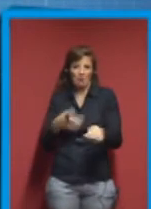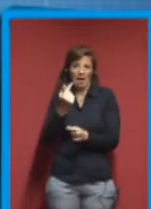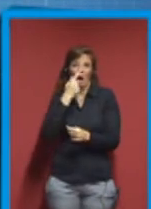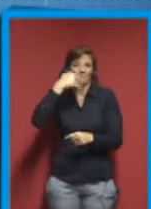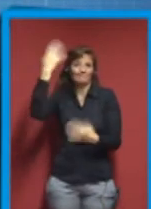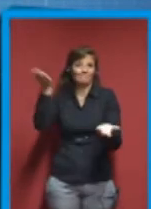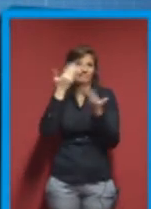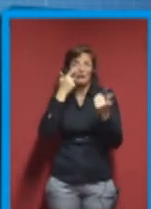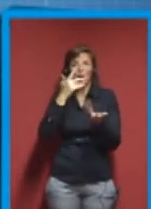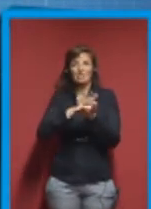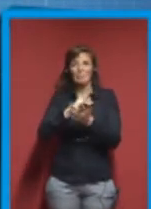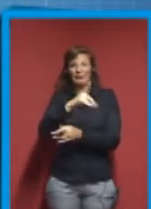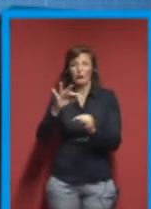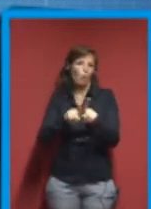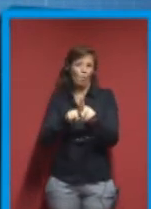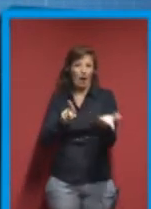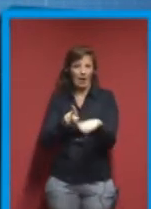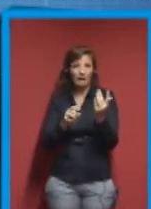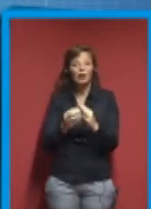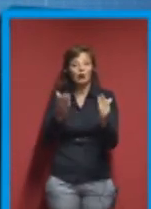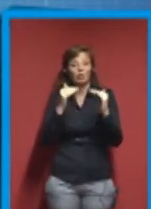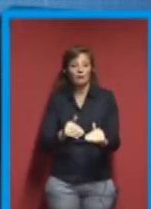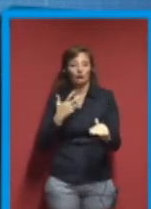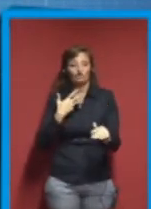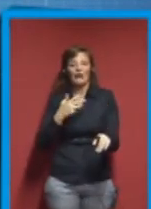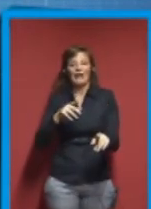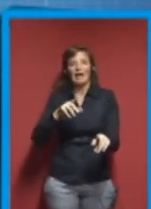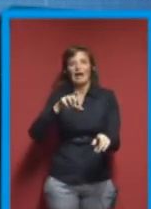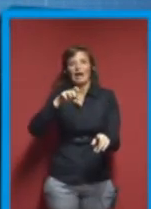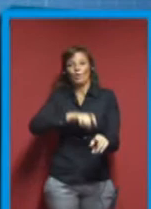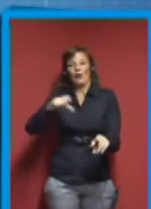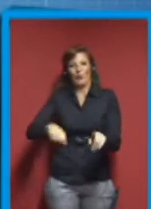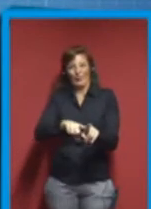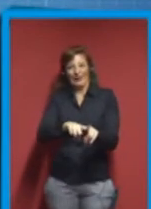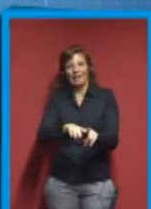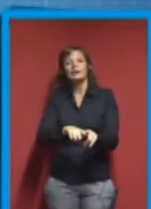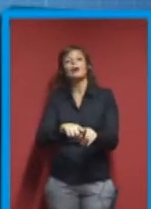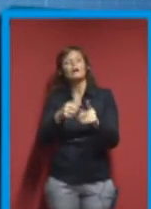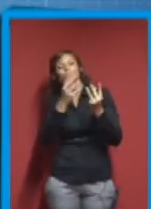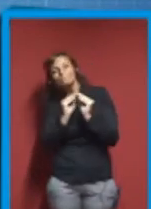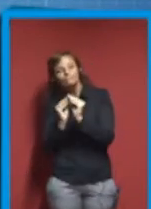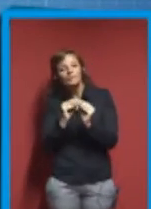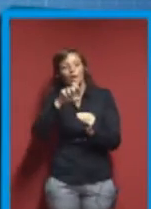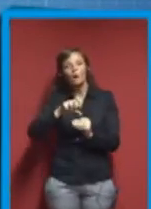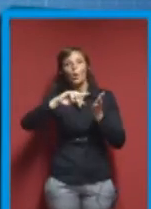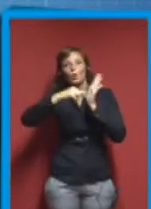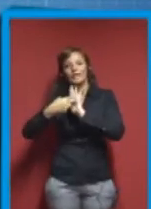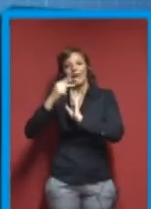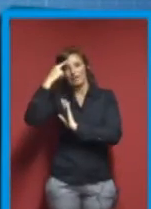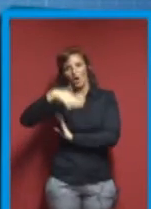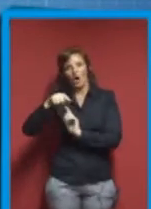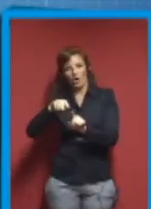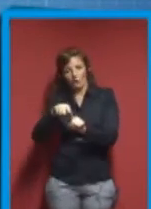stampante 3D. Poi abbiamo Quinn ha messo a punto la Q-Tech No e crea tutte